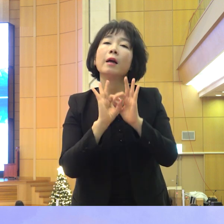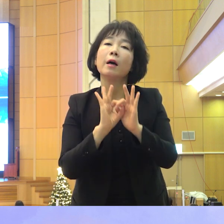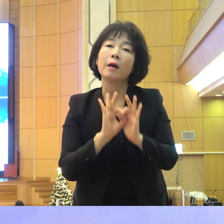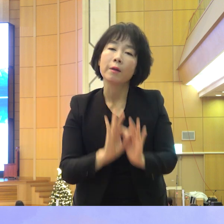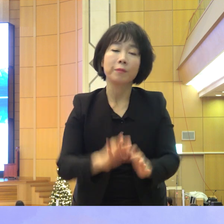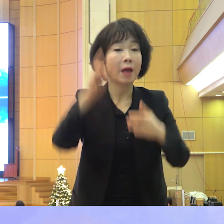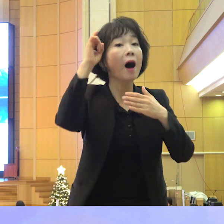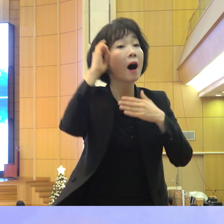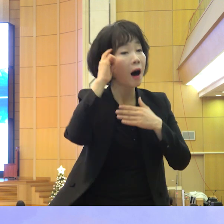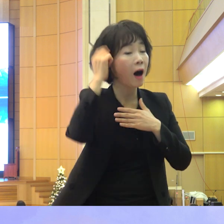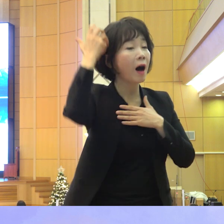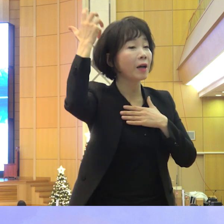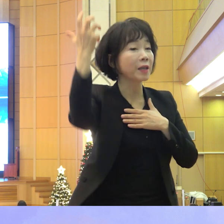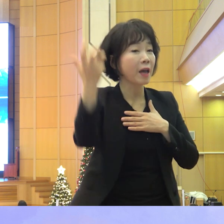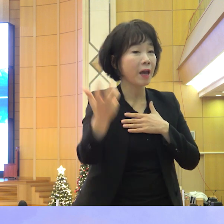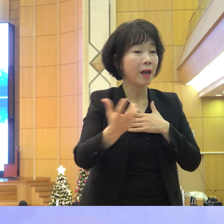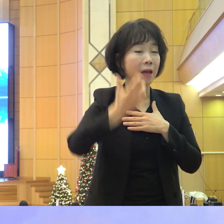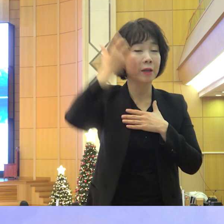어렵든지